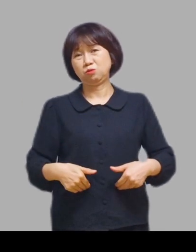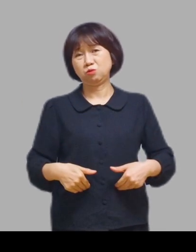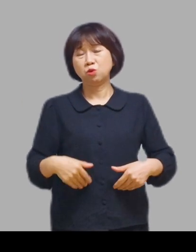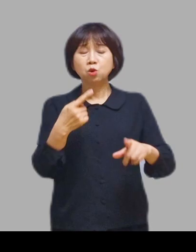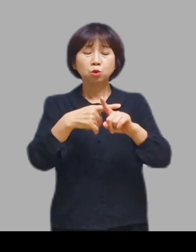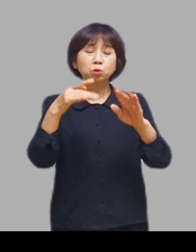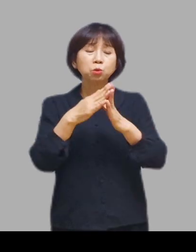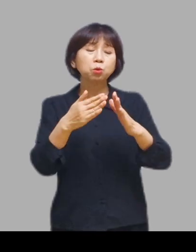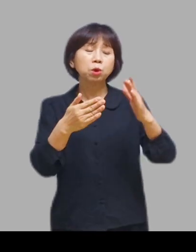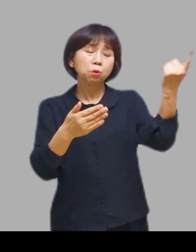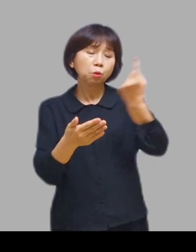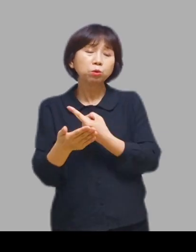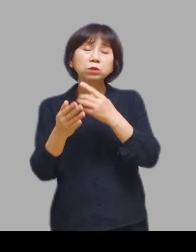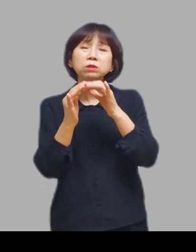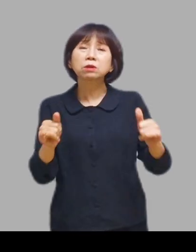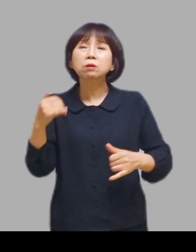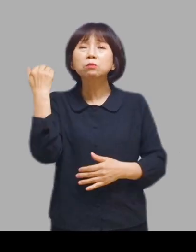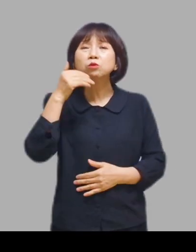올까요?